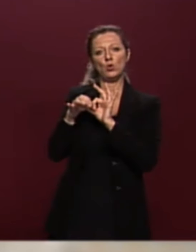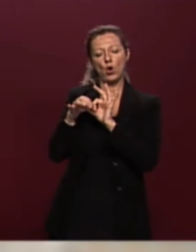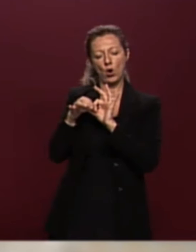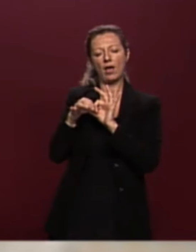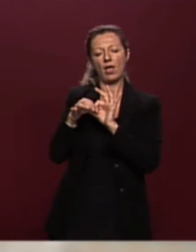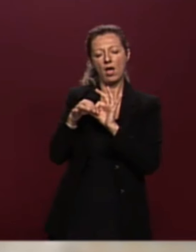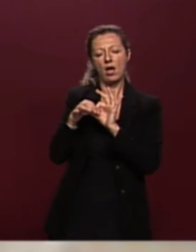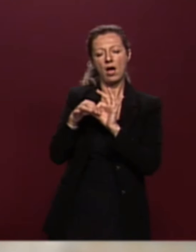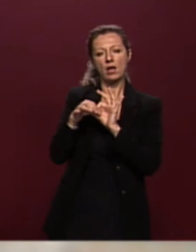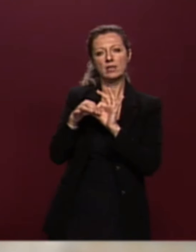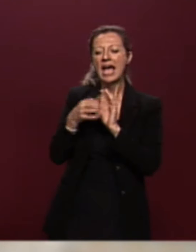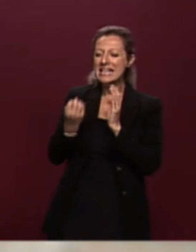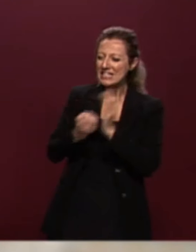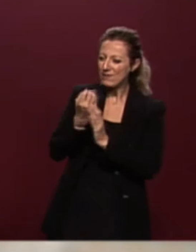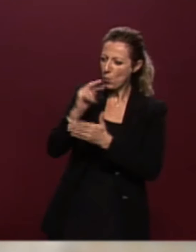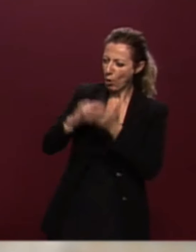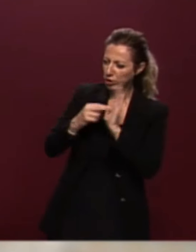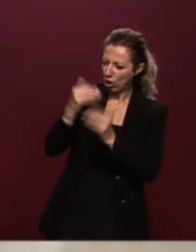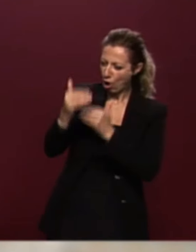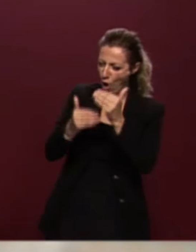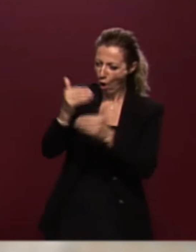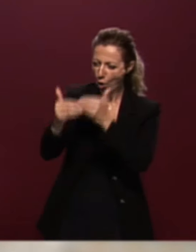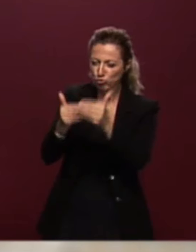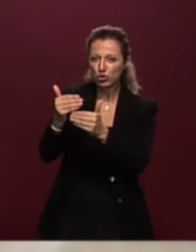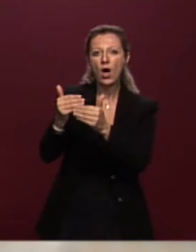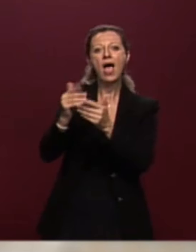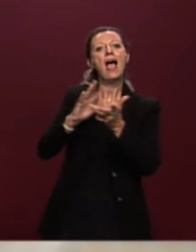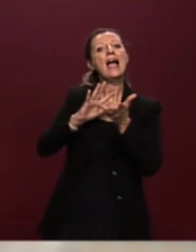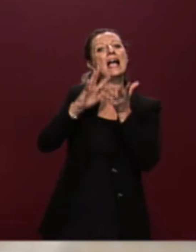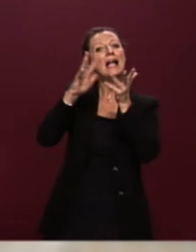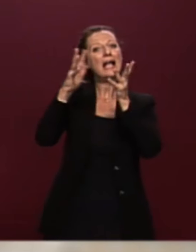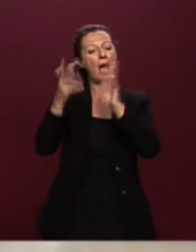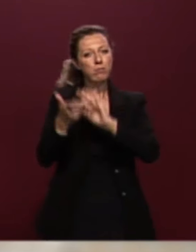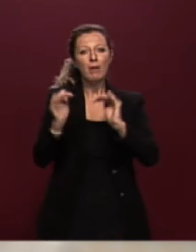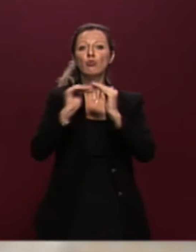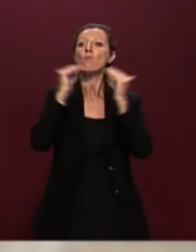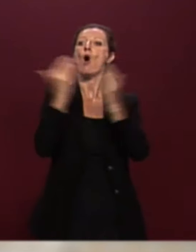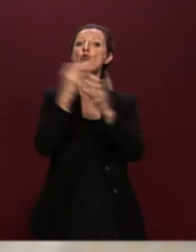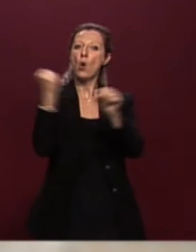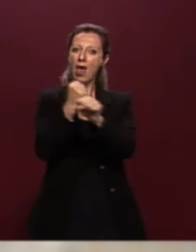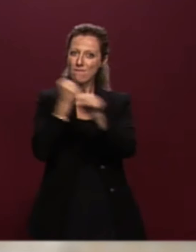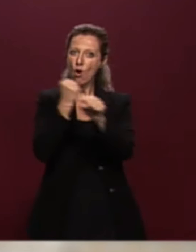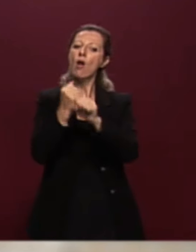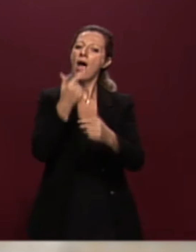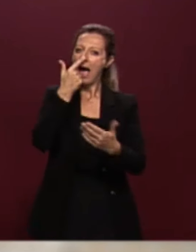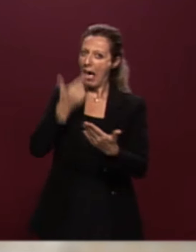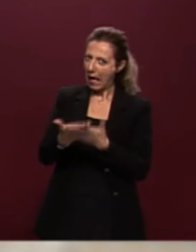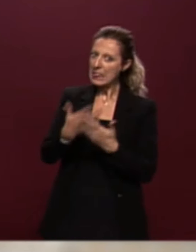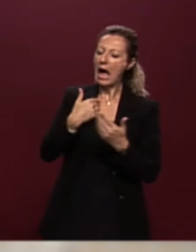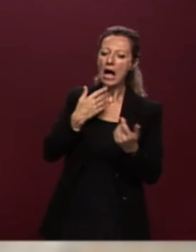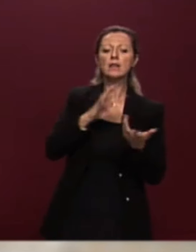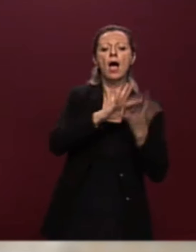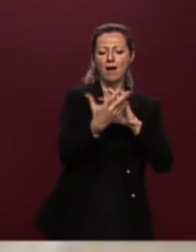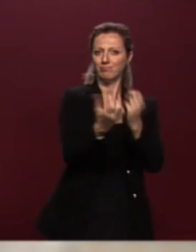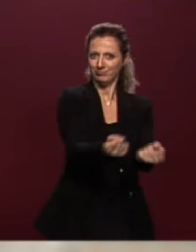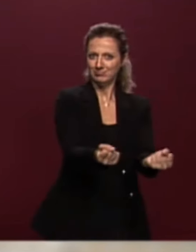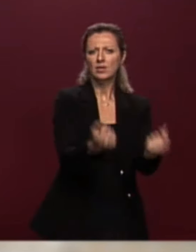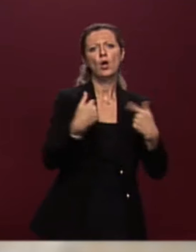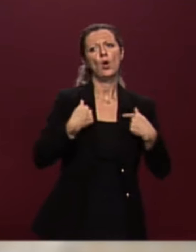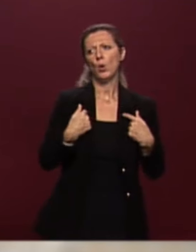sviluppi tecnologici e ai cambiamenti nel mondo del lavoro. Ce ne siamo